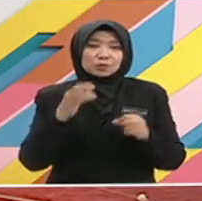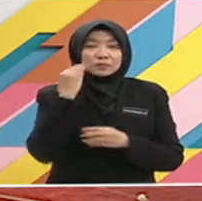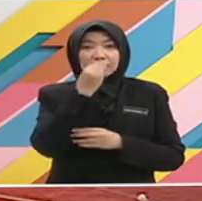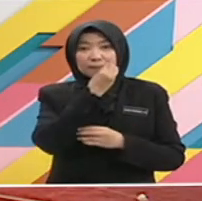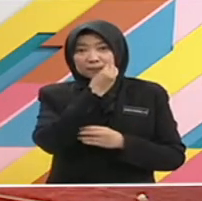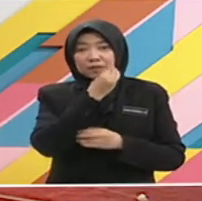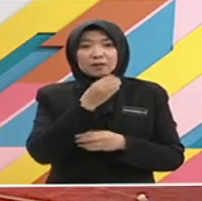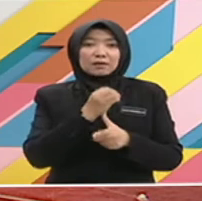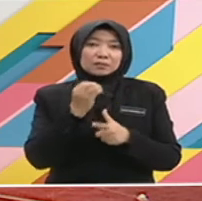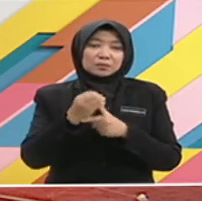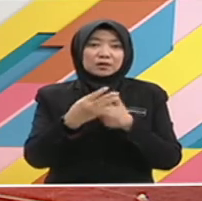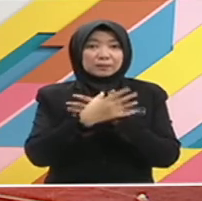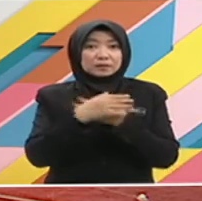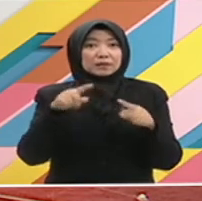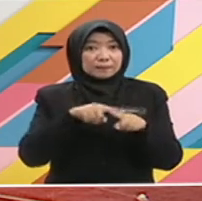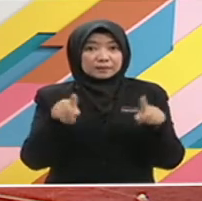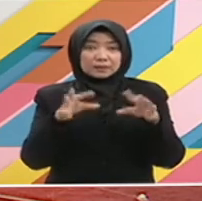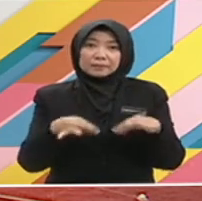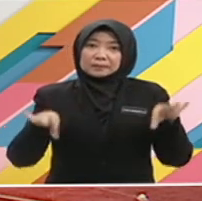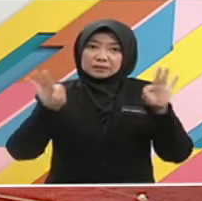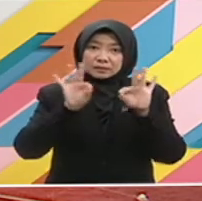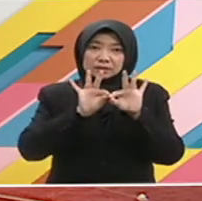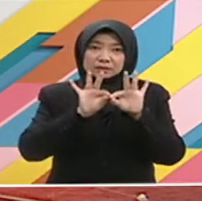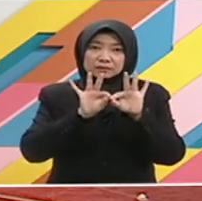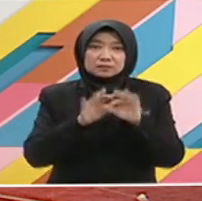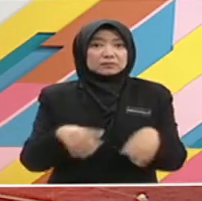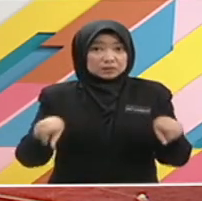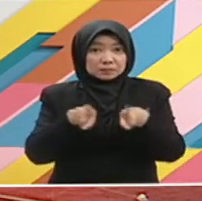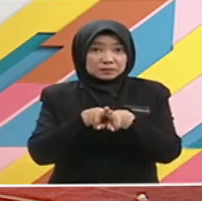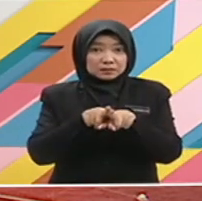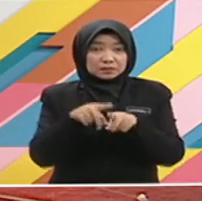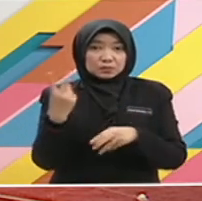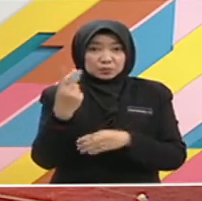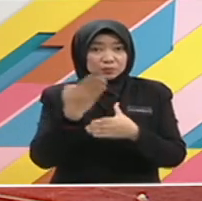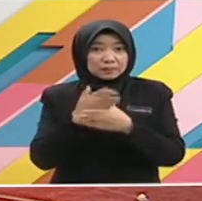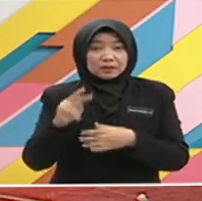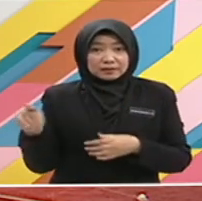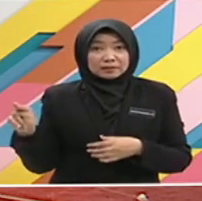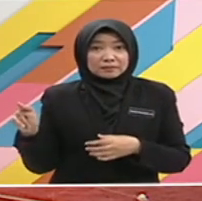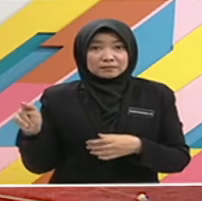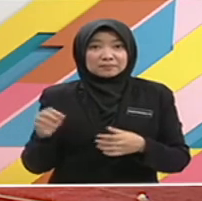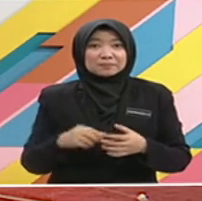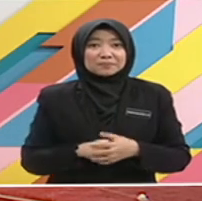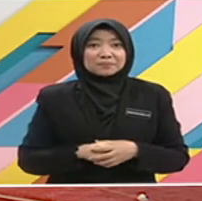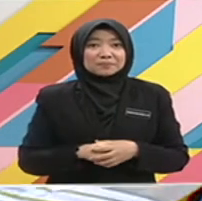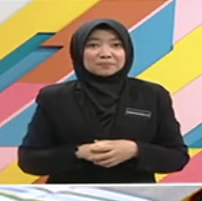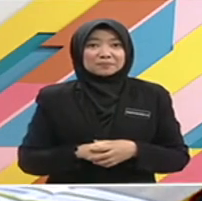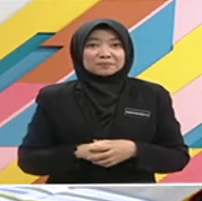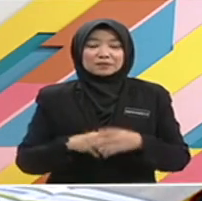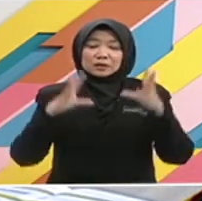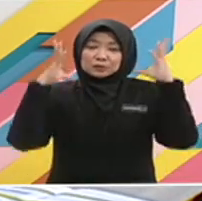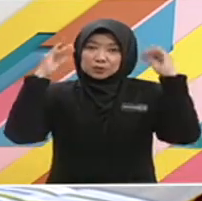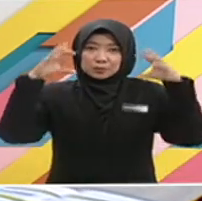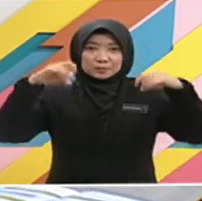rama-rama. Tapi yang penting bila kita tengok ni, sama tak pada kedua-dua belah bahagian? saya tengok cikgu punya